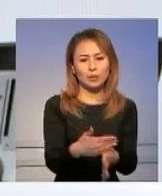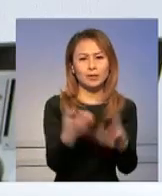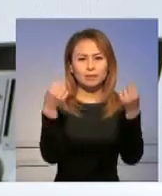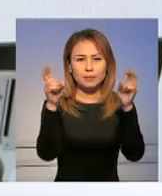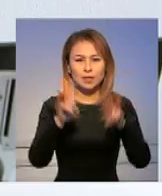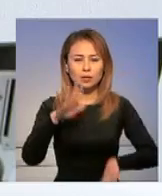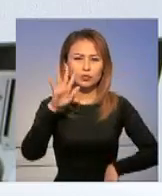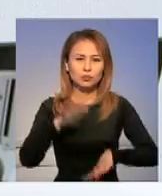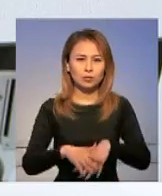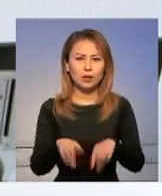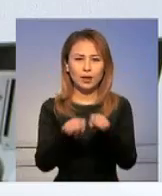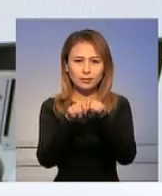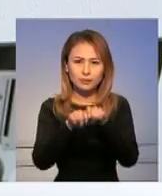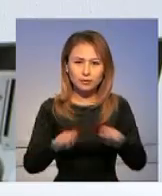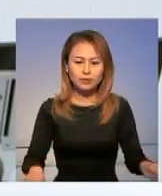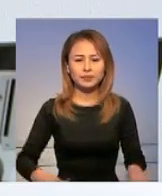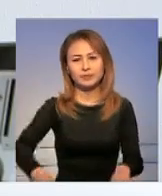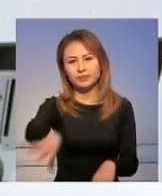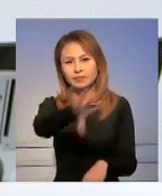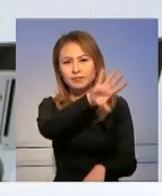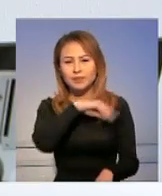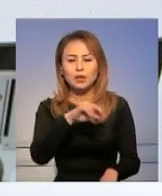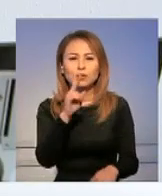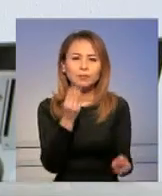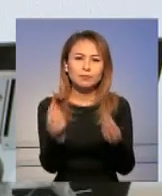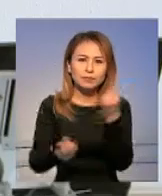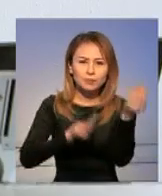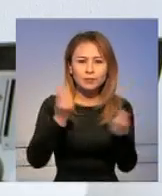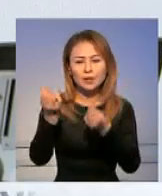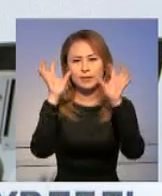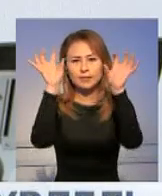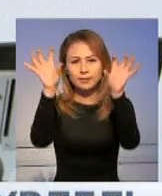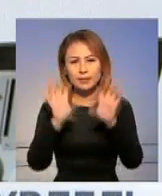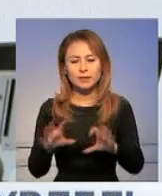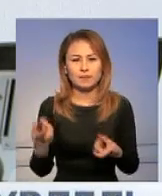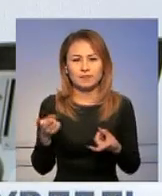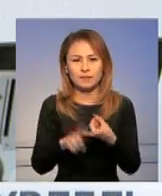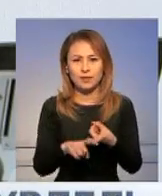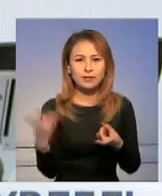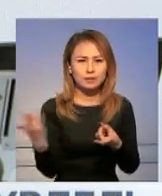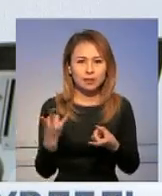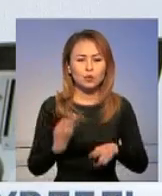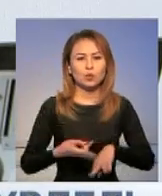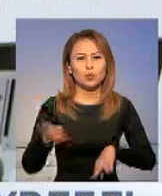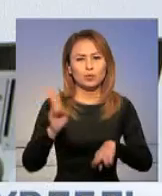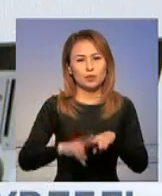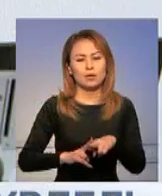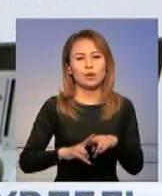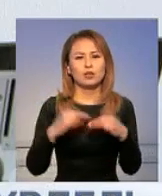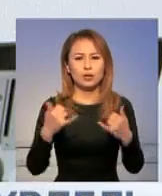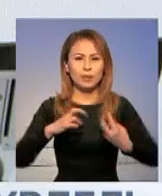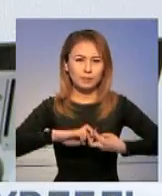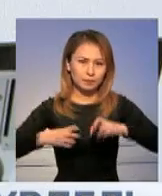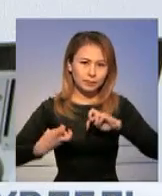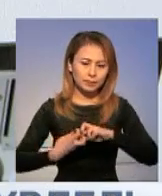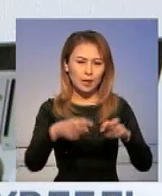шоттар ашылды. Барлық төлемдер заңға сәйкес болу керек. Біз осы мәселені